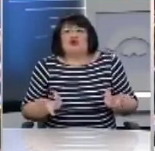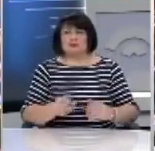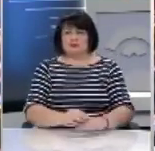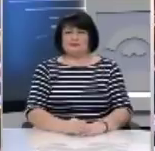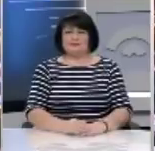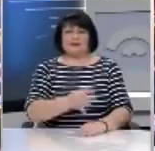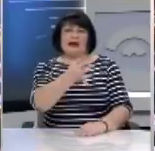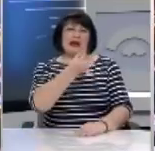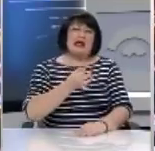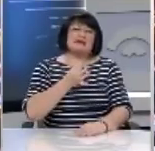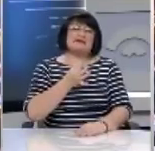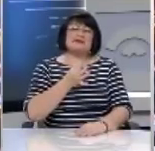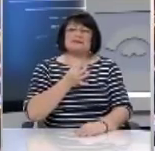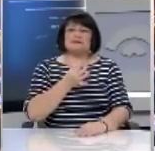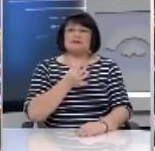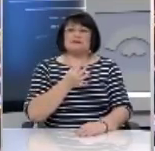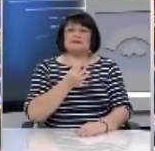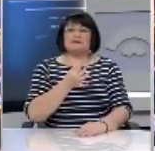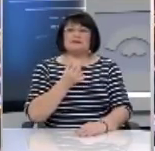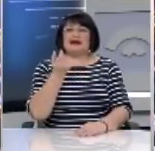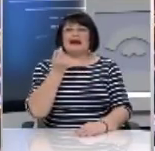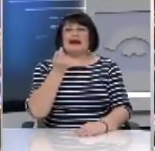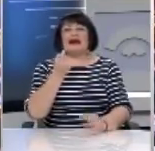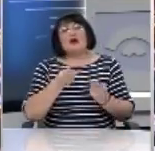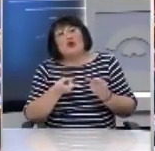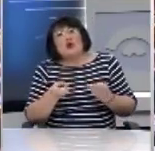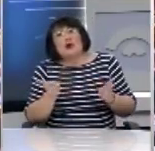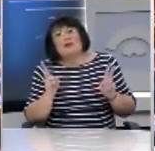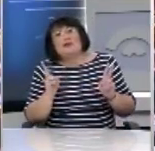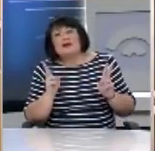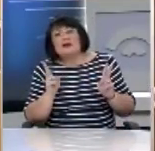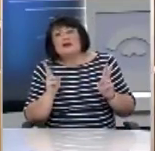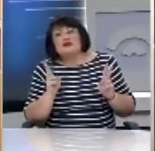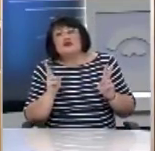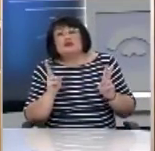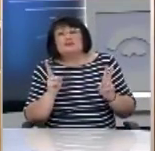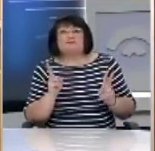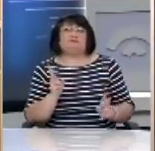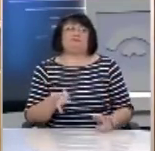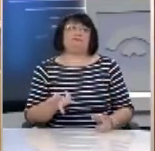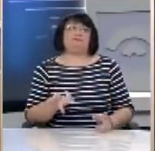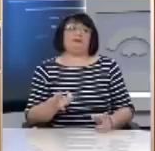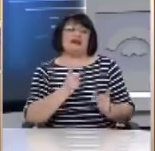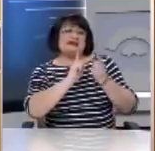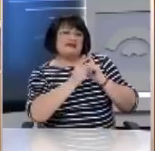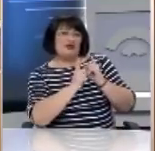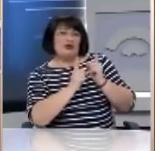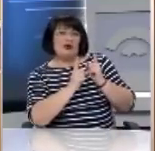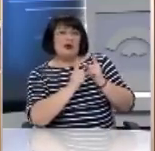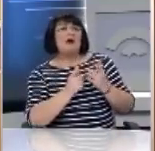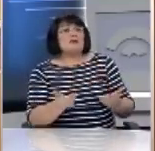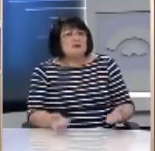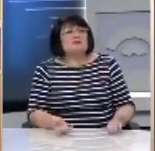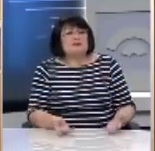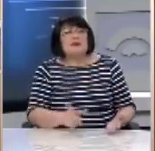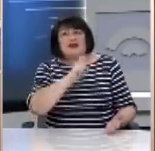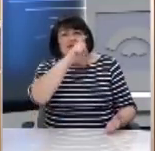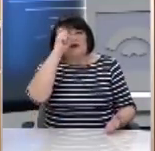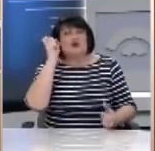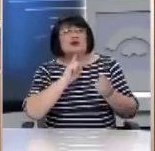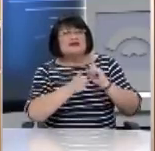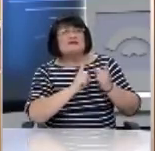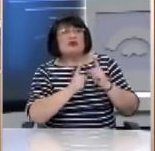βάζετε, λέτε, και επιτρέψτε μου εδώ να κάνω και μια αναφορά. Θα μου πείτε, η συμφωνία, ναι, η συμφωνία αυτή, η δύσκολη αυτή